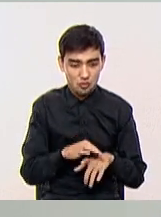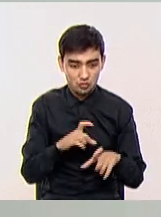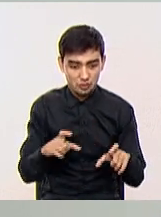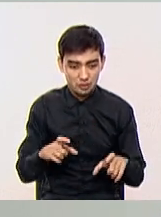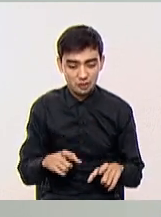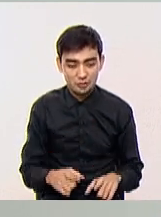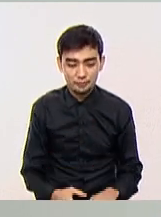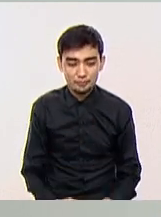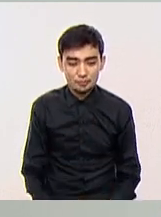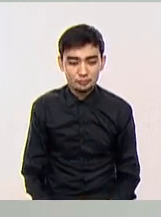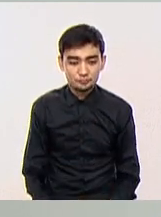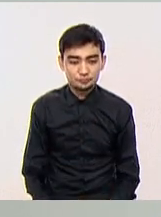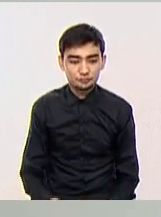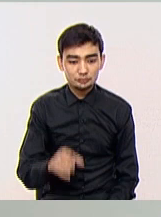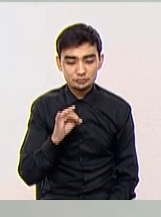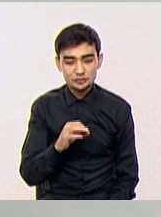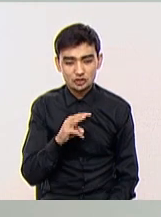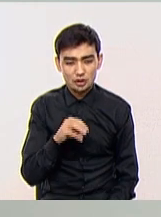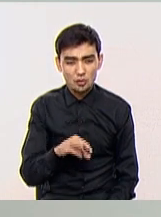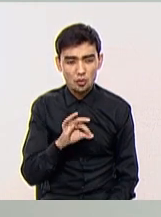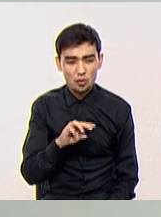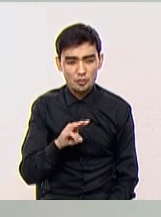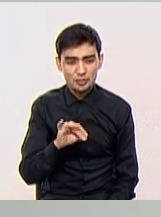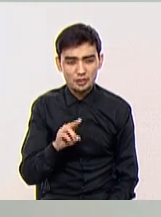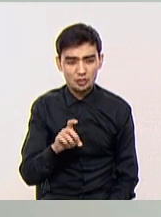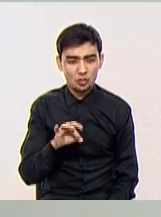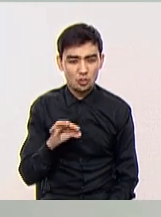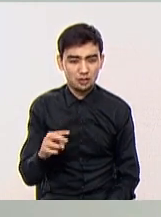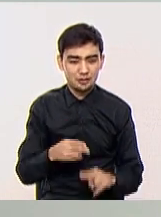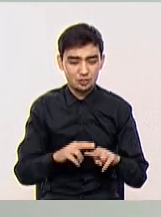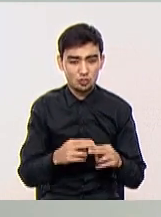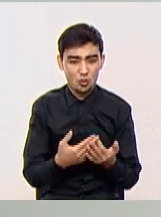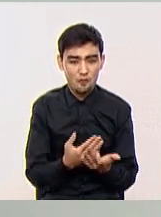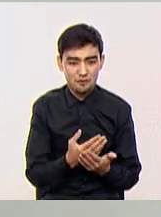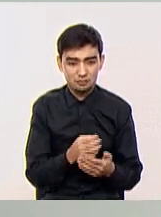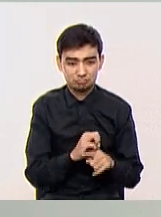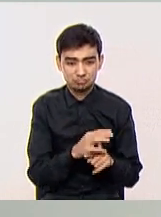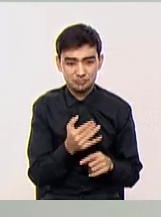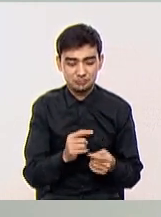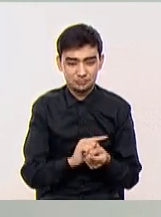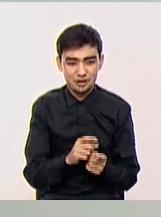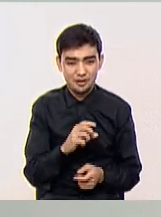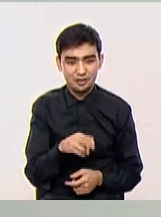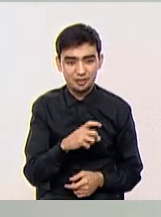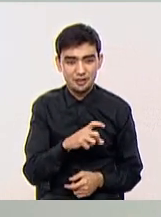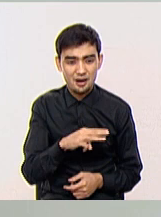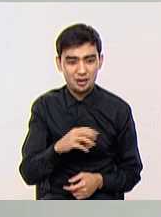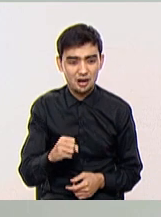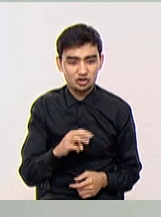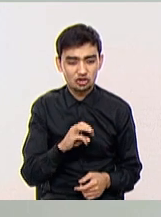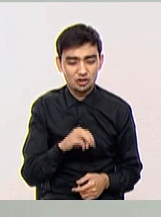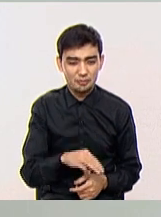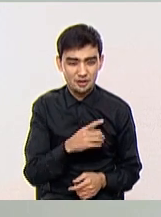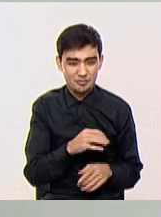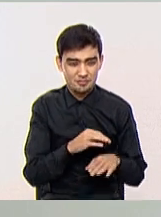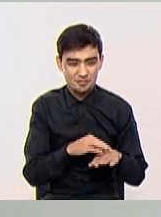и штамм омикрон, это новый штамм, он начинает вытеснять дельта-штамм. Вот. И, как правило,